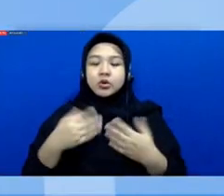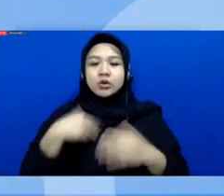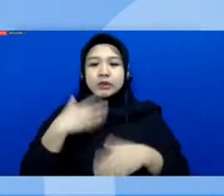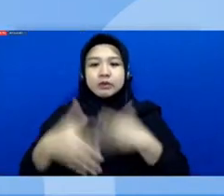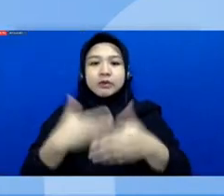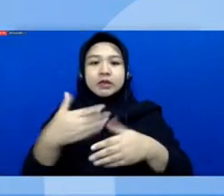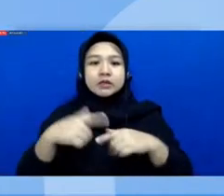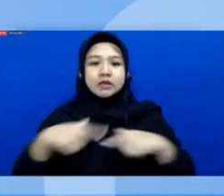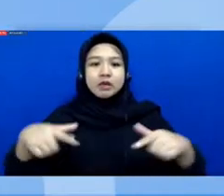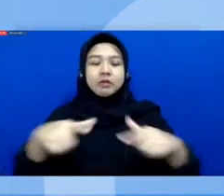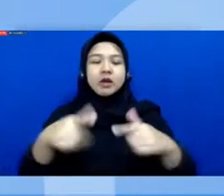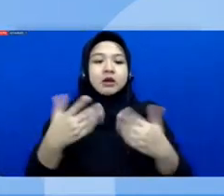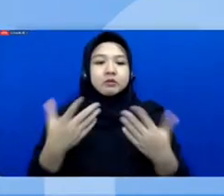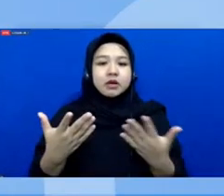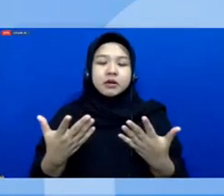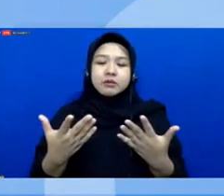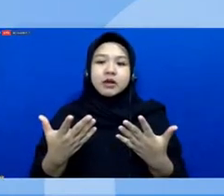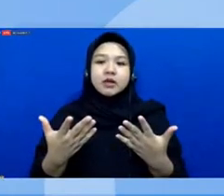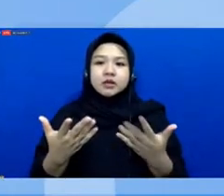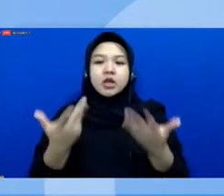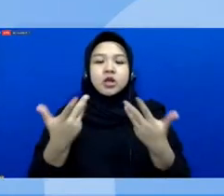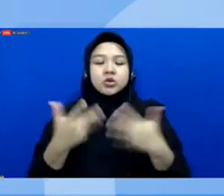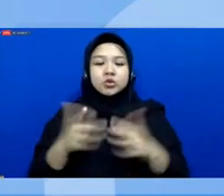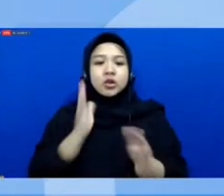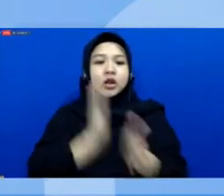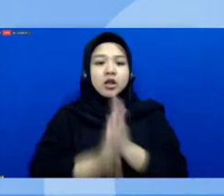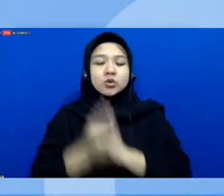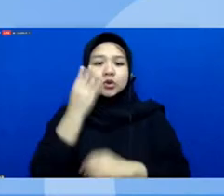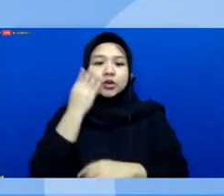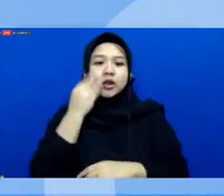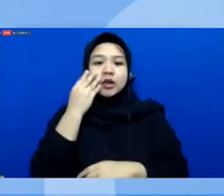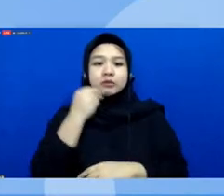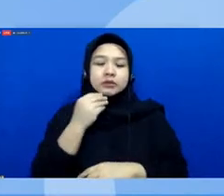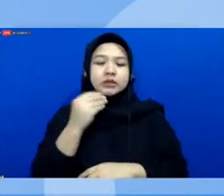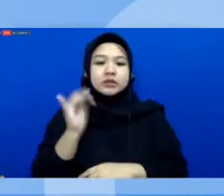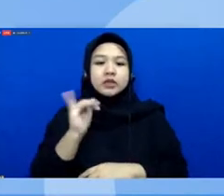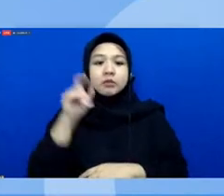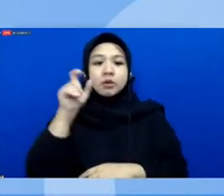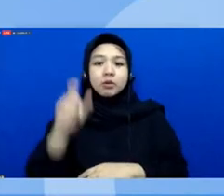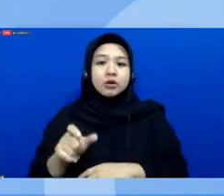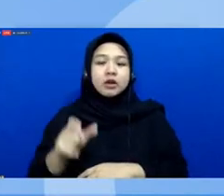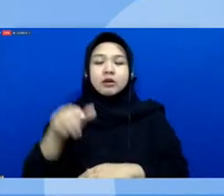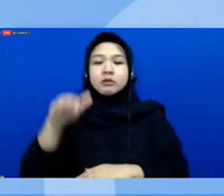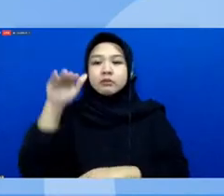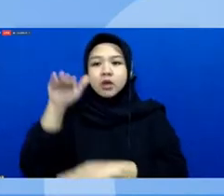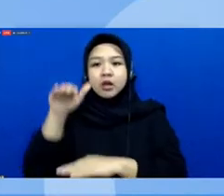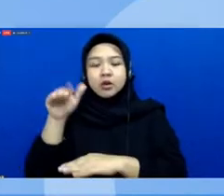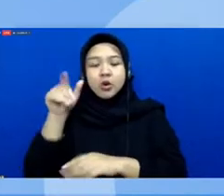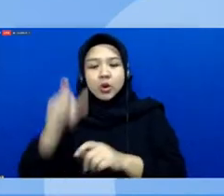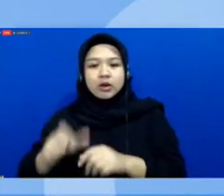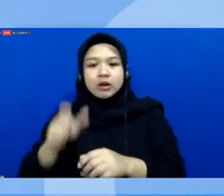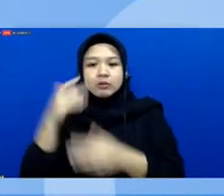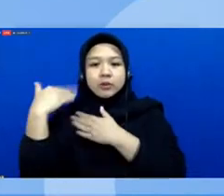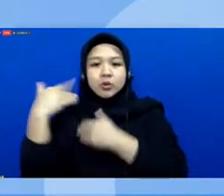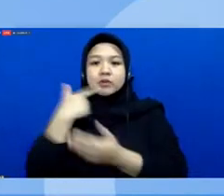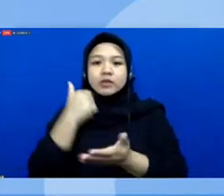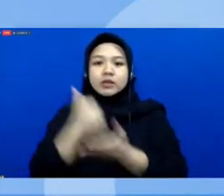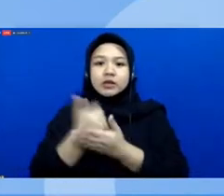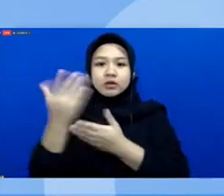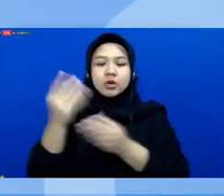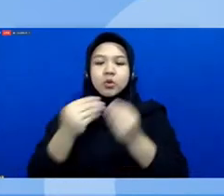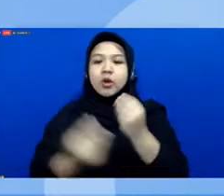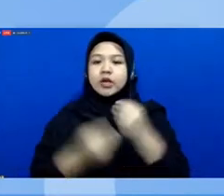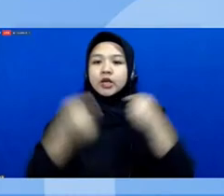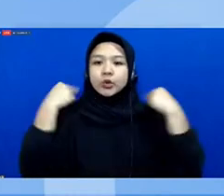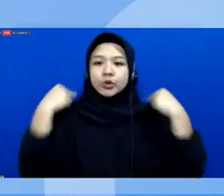lapangan sejauh ini sudah dialami langsung oleh pelaku dan pemangku kepentingannya. Kita akan langsung undang Wakil Gubernur